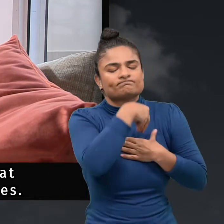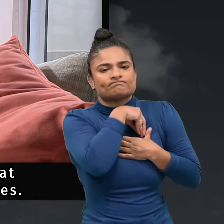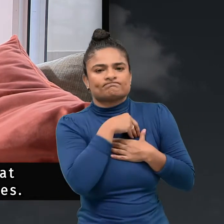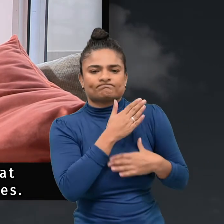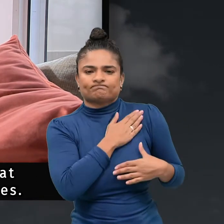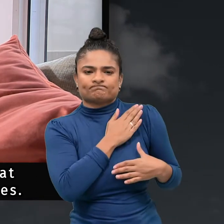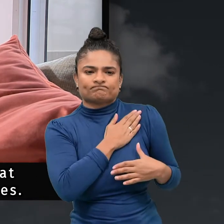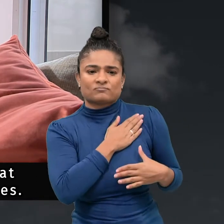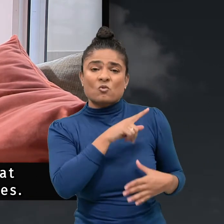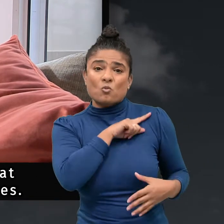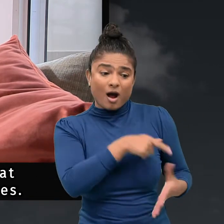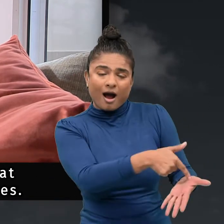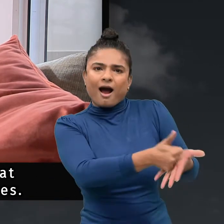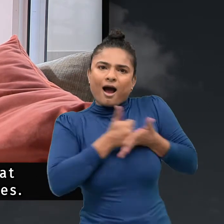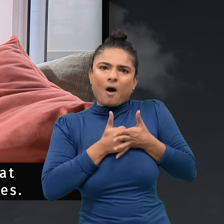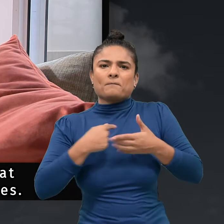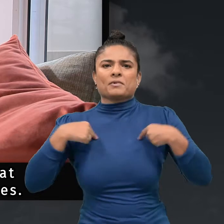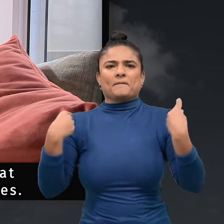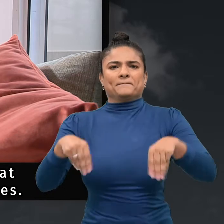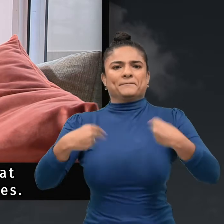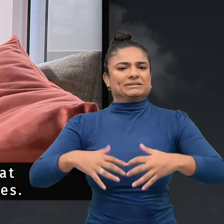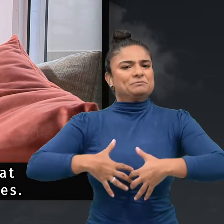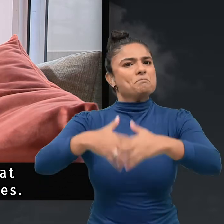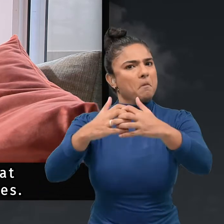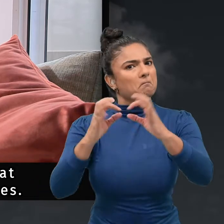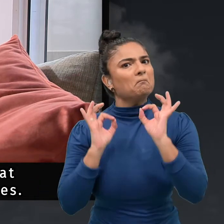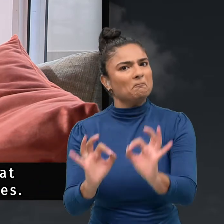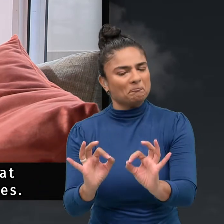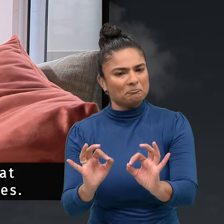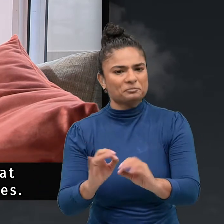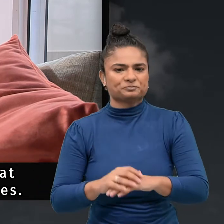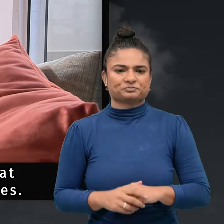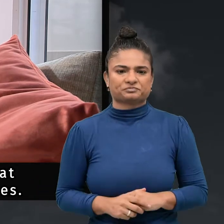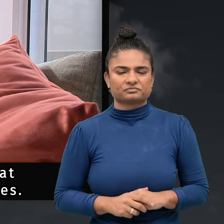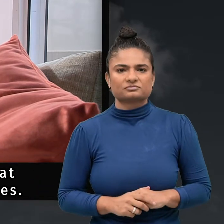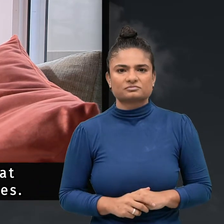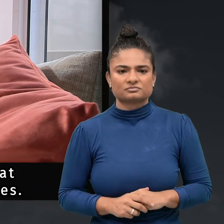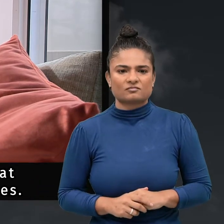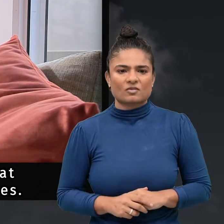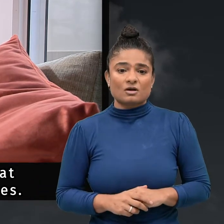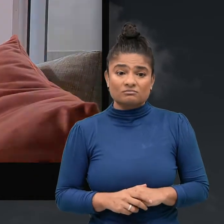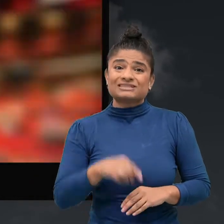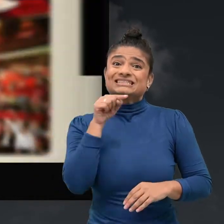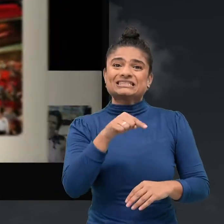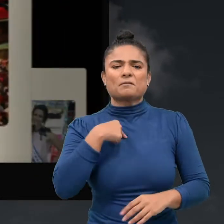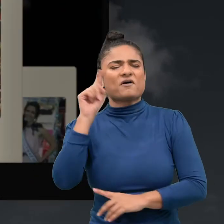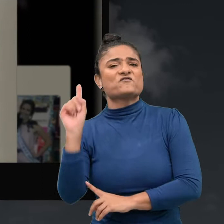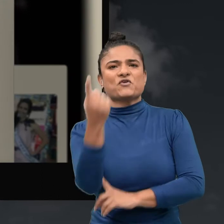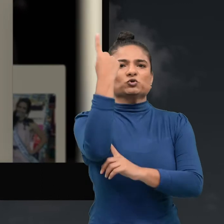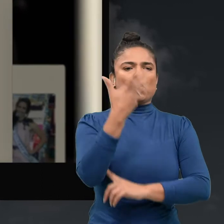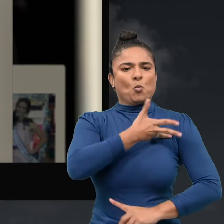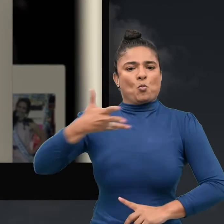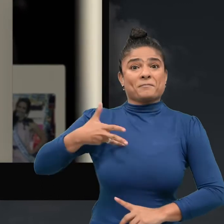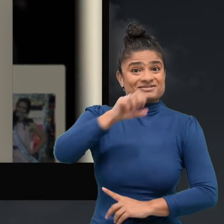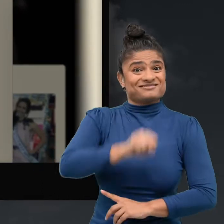Maar dit beteken vir my baie, want dit het my hele lewe aan die gang gekry om my eie besighede te skep. En as gevolg